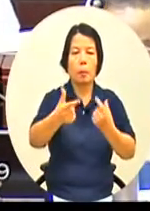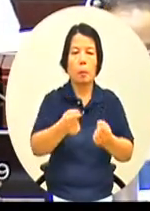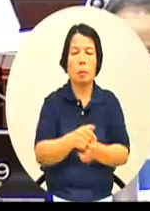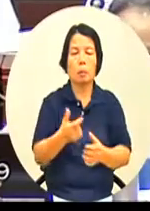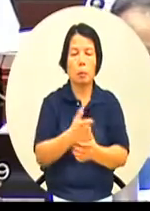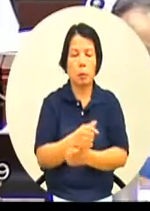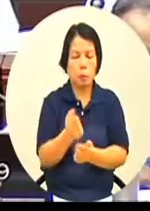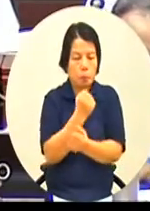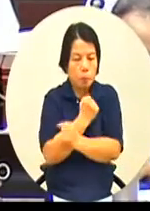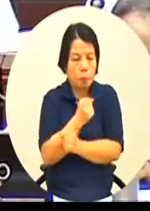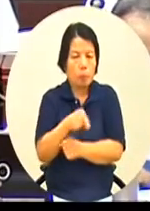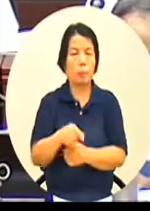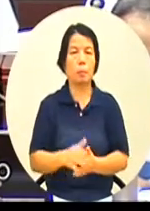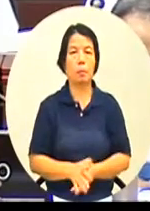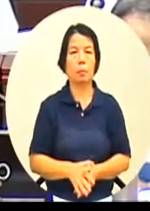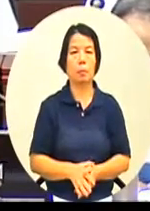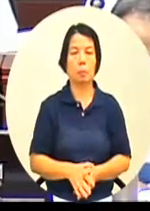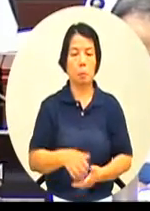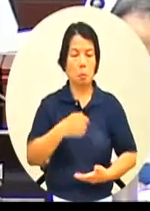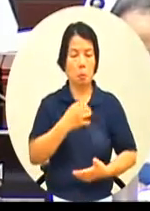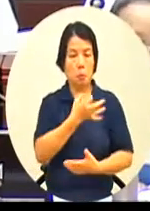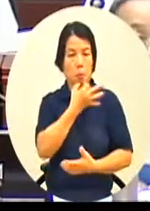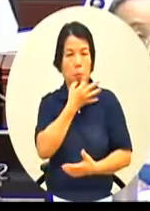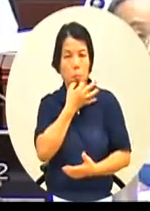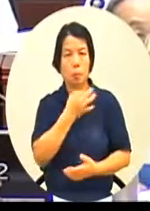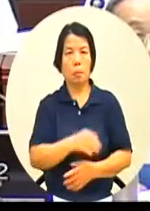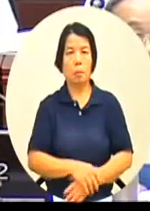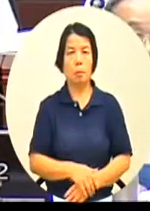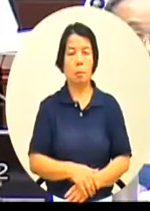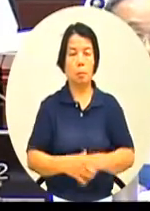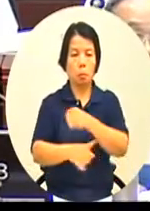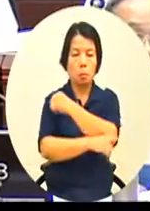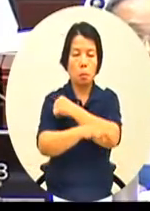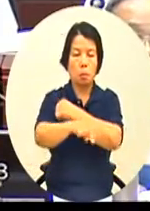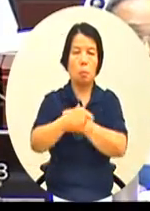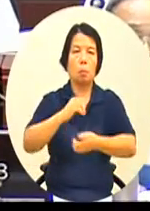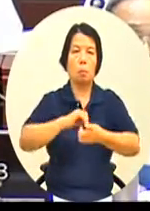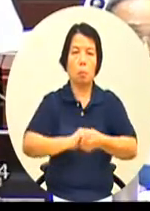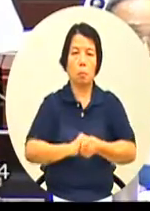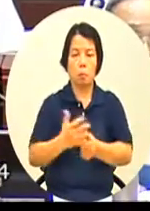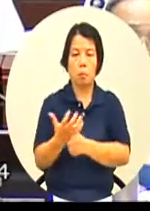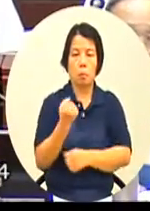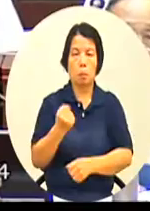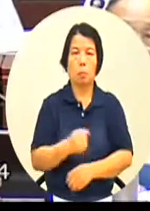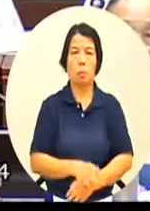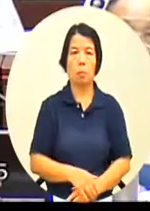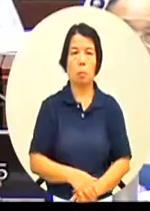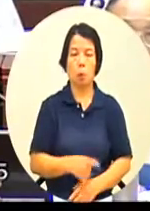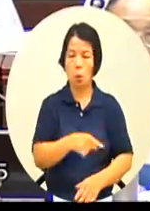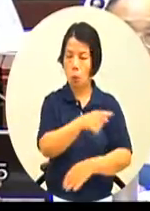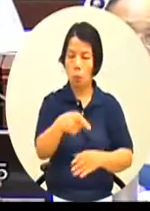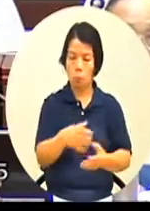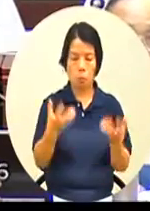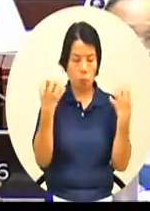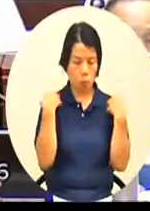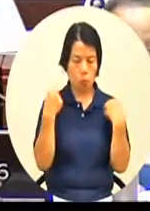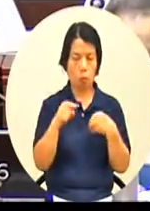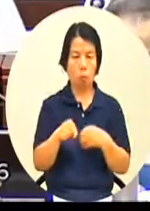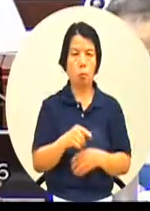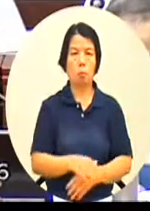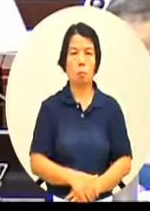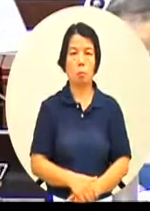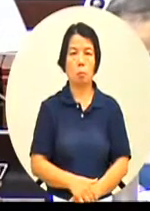说，恐怕直接是的， 因为最后决定权 还是要你们负责， 对对对， 你还要承担这个责任嘛，所以最